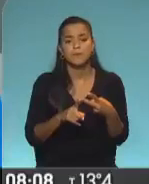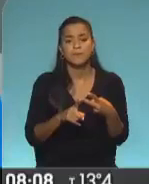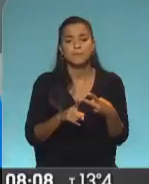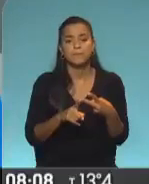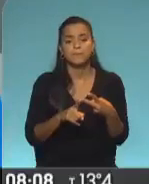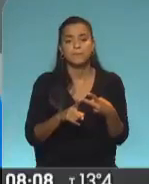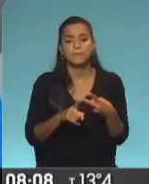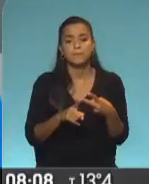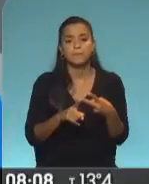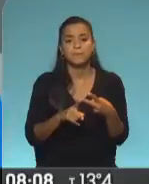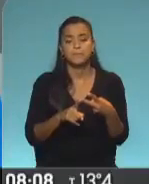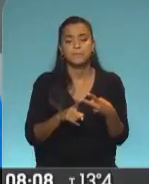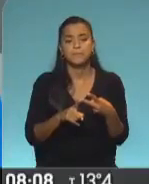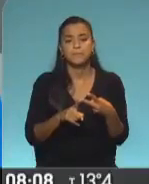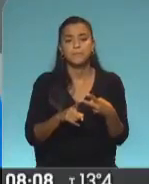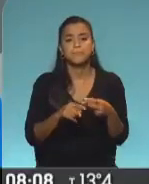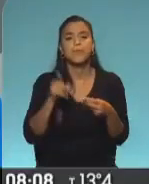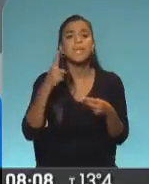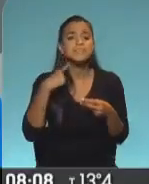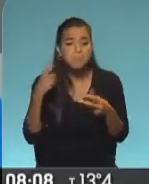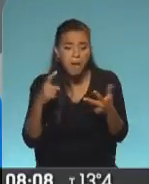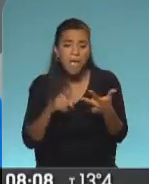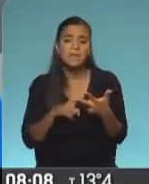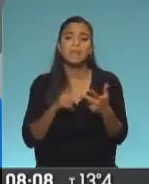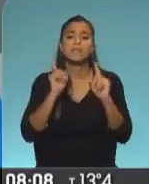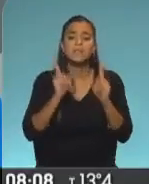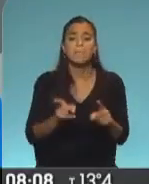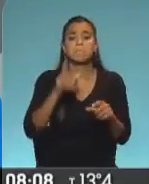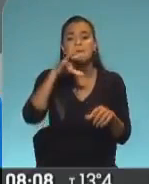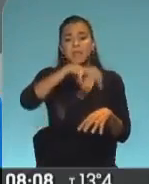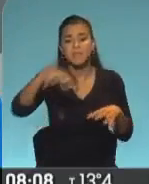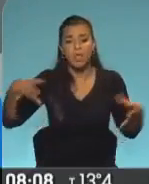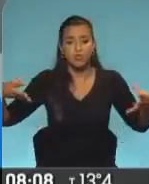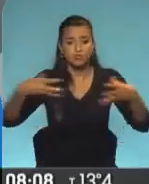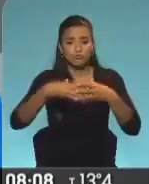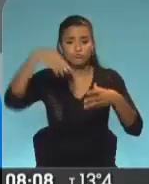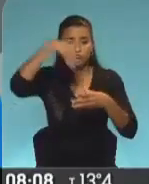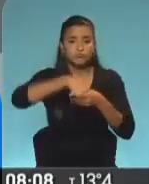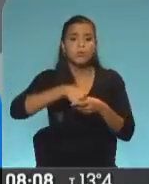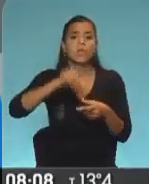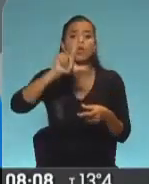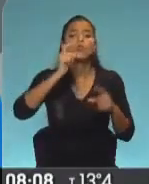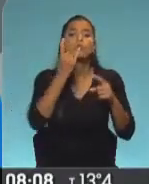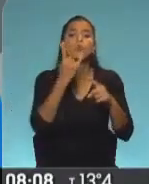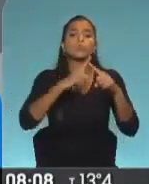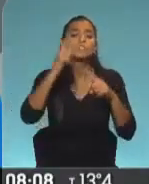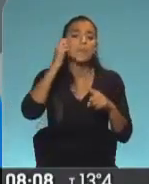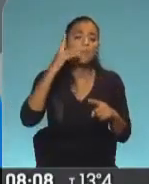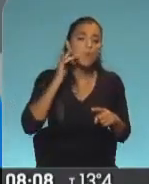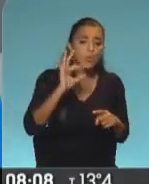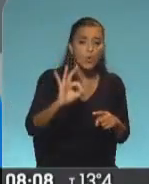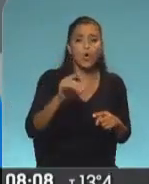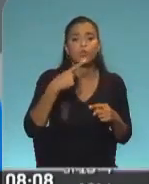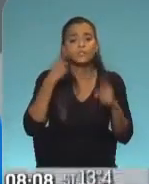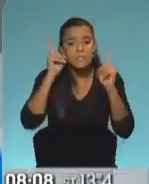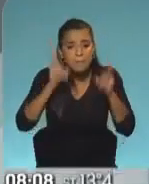avec l'Italie, l'Allemagne, l'Espagne, plus quelques États membres affinitaires, Luxembourg, l'Irlande, je ne les cite pas tous, pour